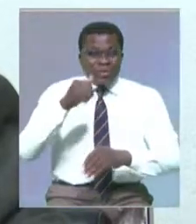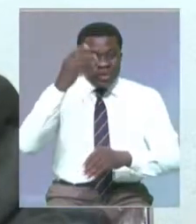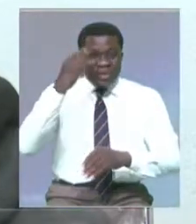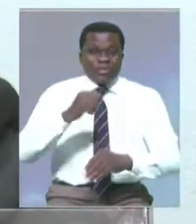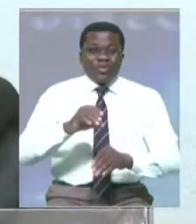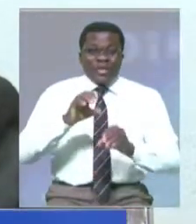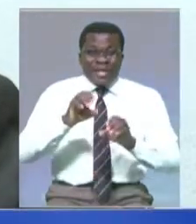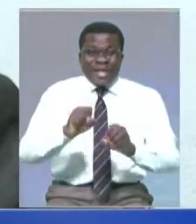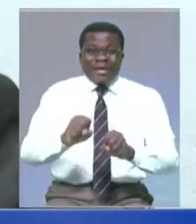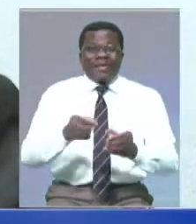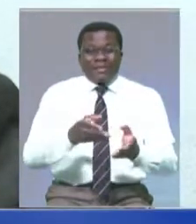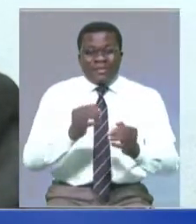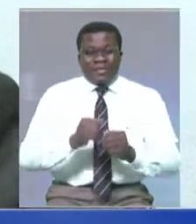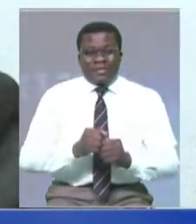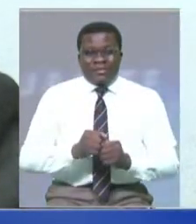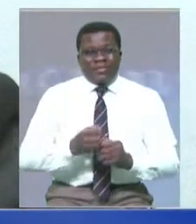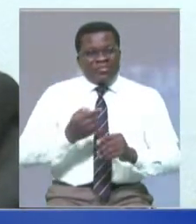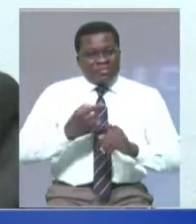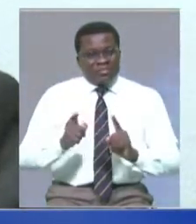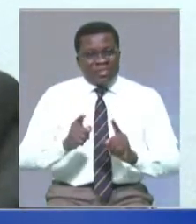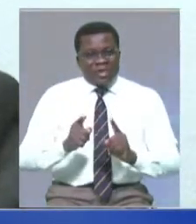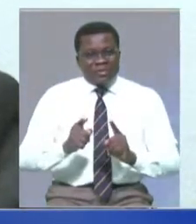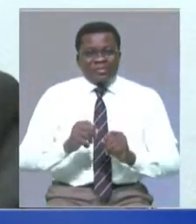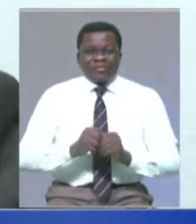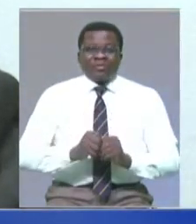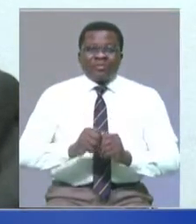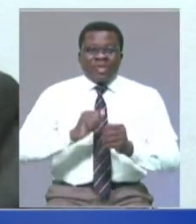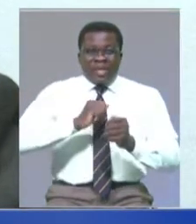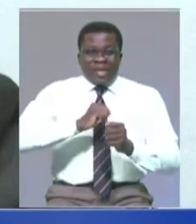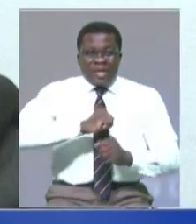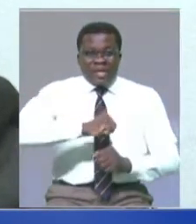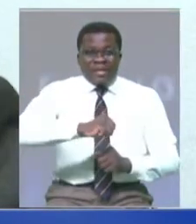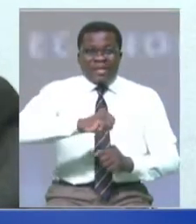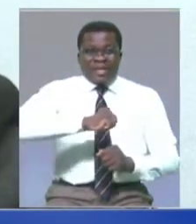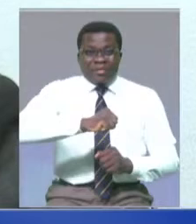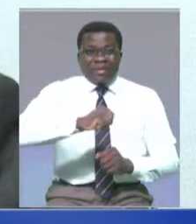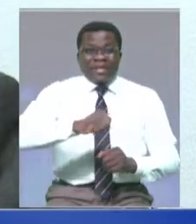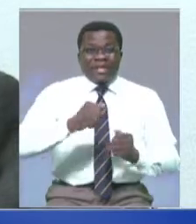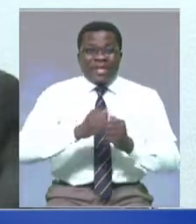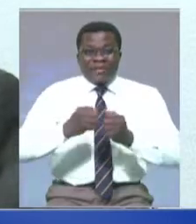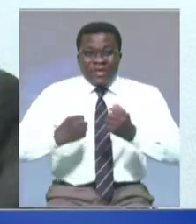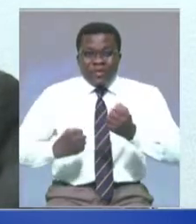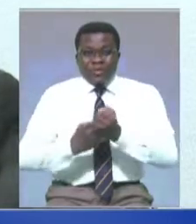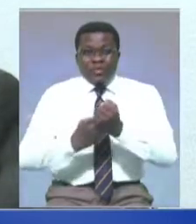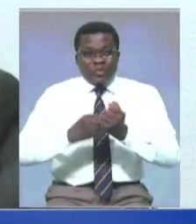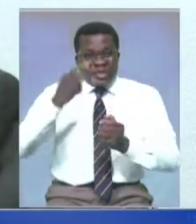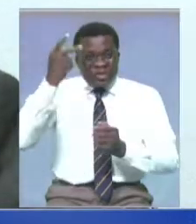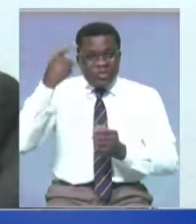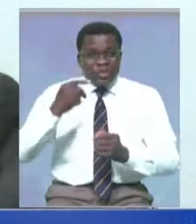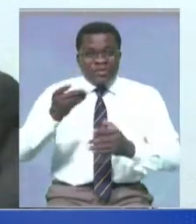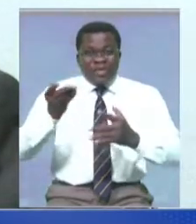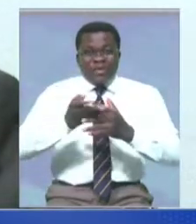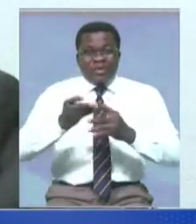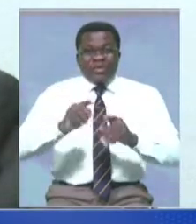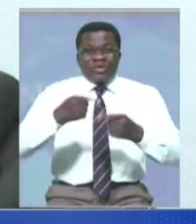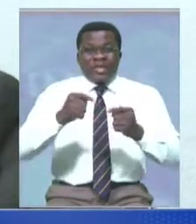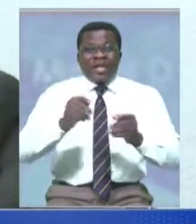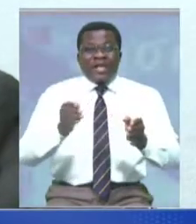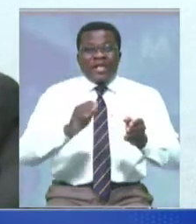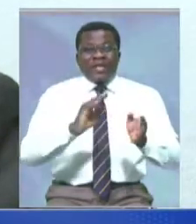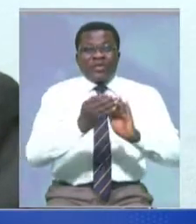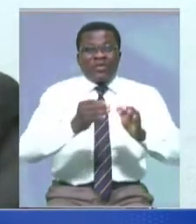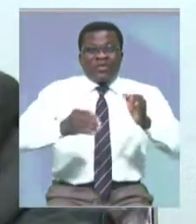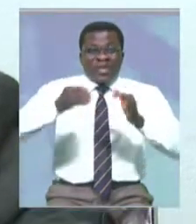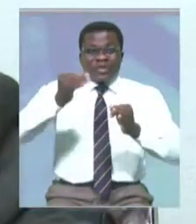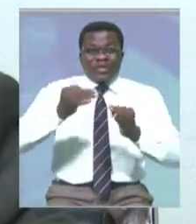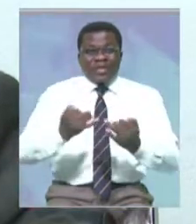ils cultivaient. Mais le passage de la caravane, avec le soutien du préfet, le dossier est allé devant la justice.